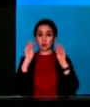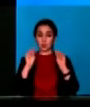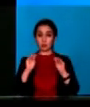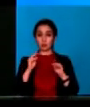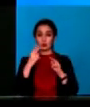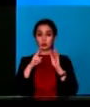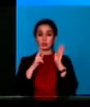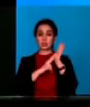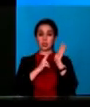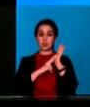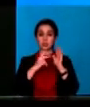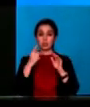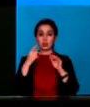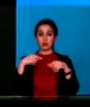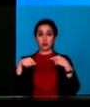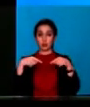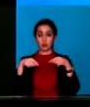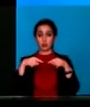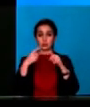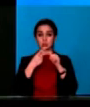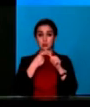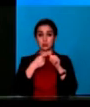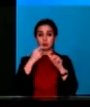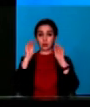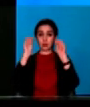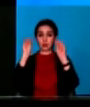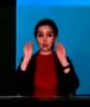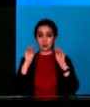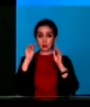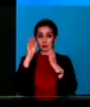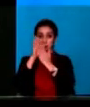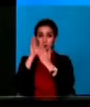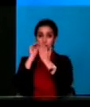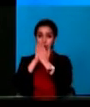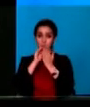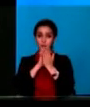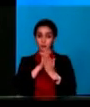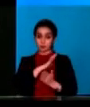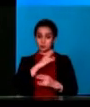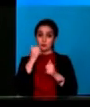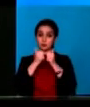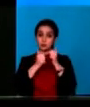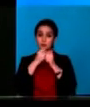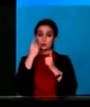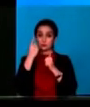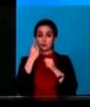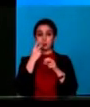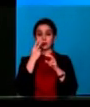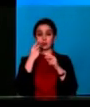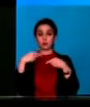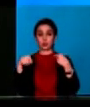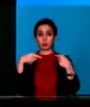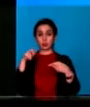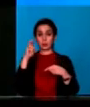turganingizdek, 8 ta futbolchini nomini, ismini kiritdik va har bir, demak, futbolchiga biz